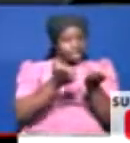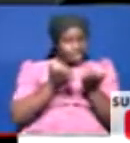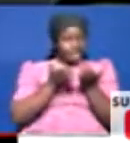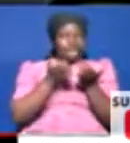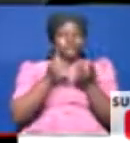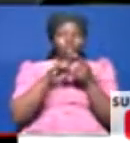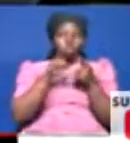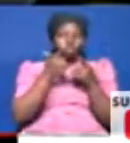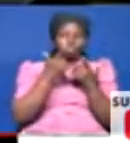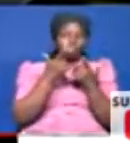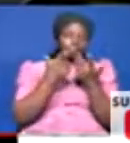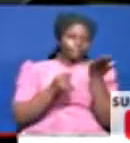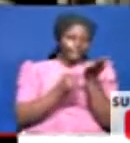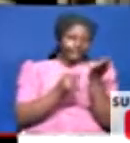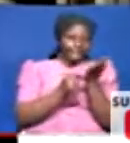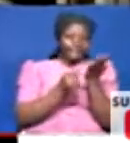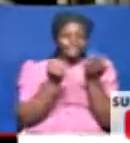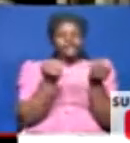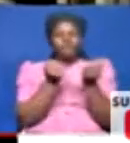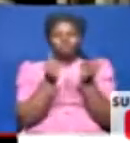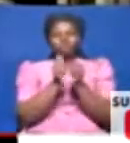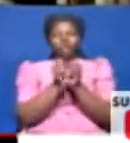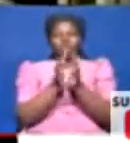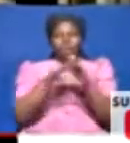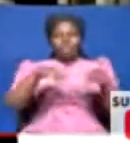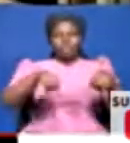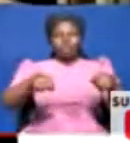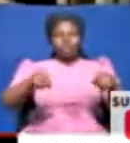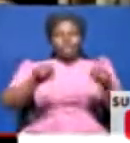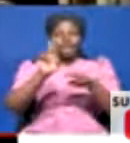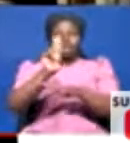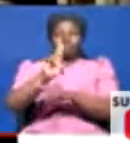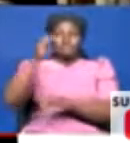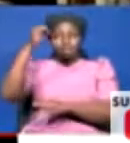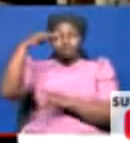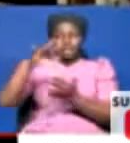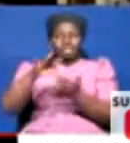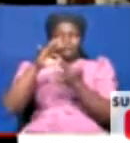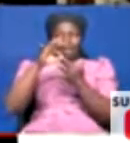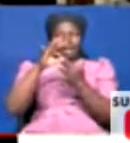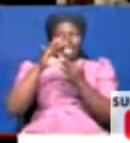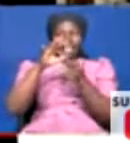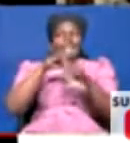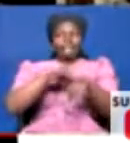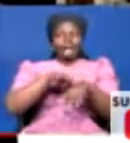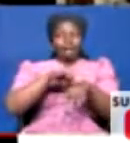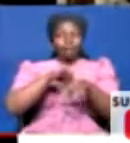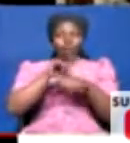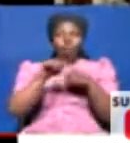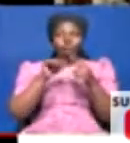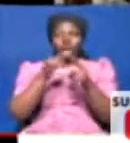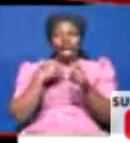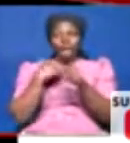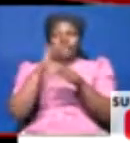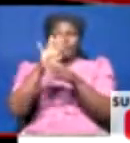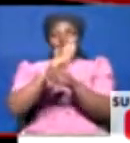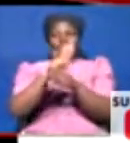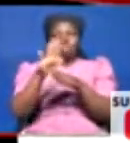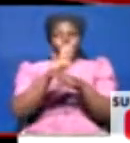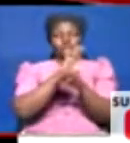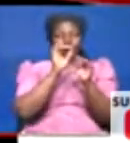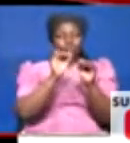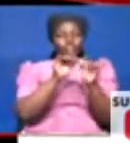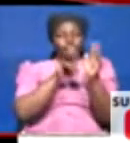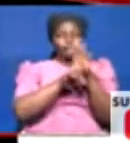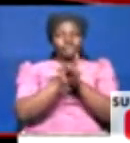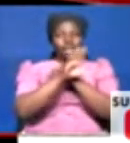pikipiki zinazotumia umeme, hususan nyakati za masaa yasiyokuwa na shughuli nyingi kote nchini. Maafisa wa kampuni hiyo wanaamini